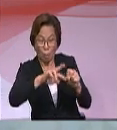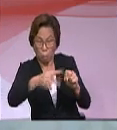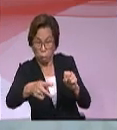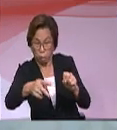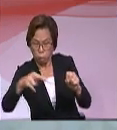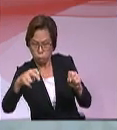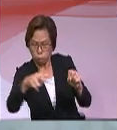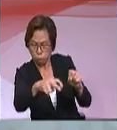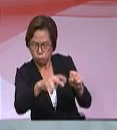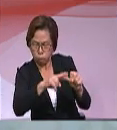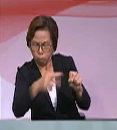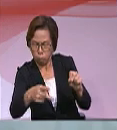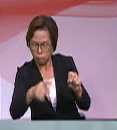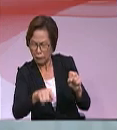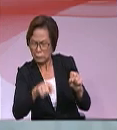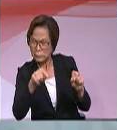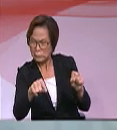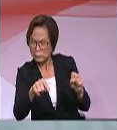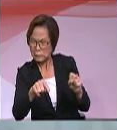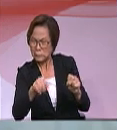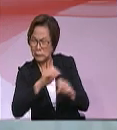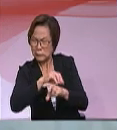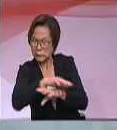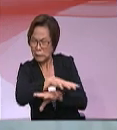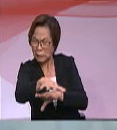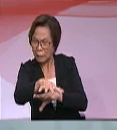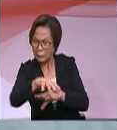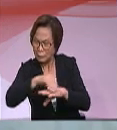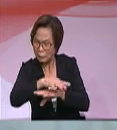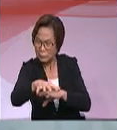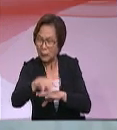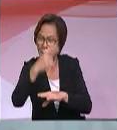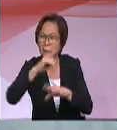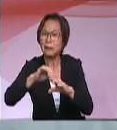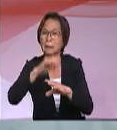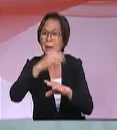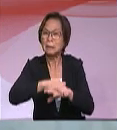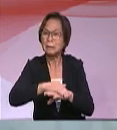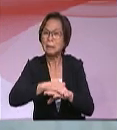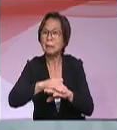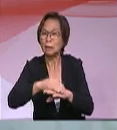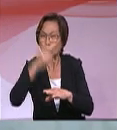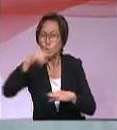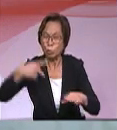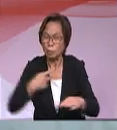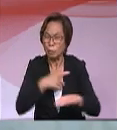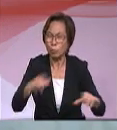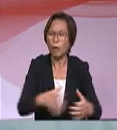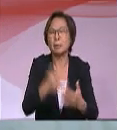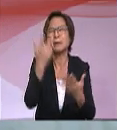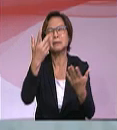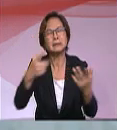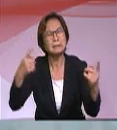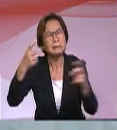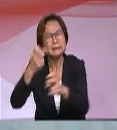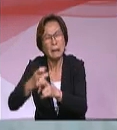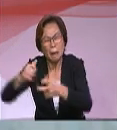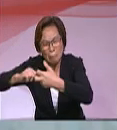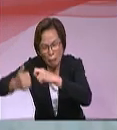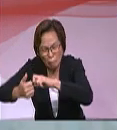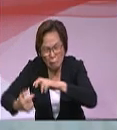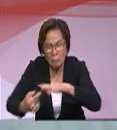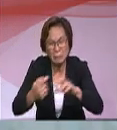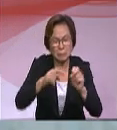juga kesan mutasi tersebut untuk kita menjalankan. Implikasi daripada mutasi ini sama ada